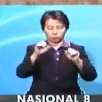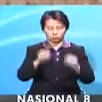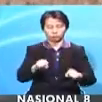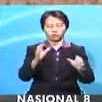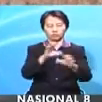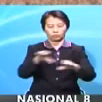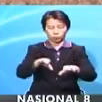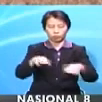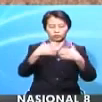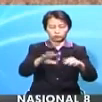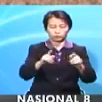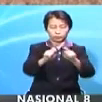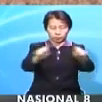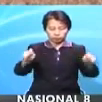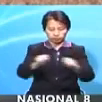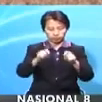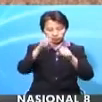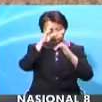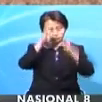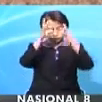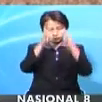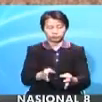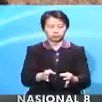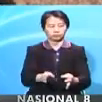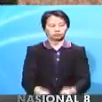selepas tempatnya diputuskan